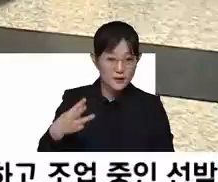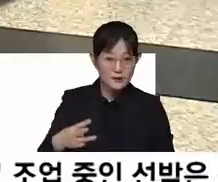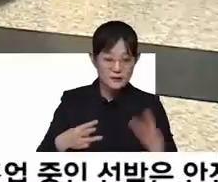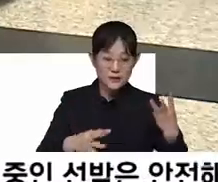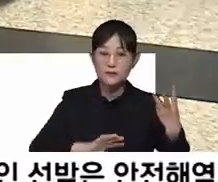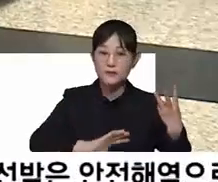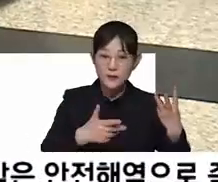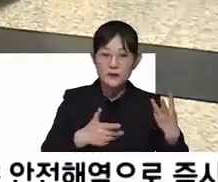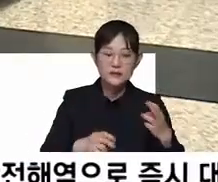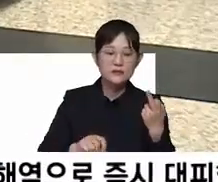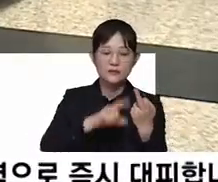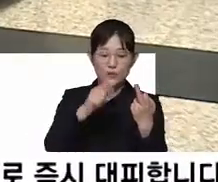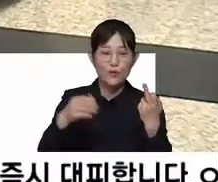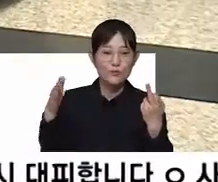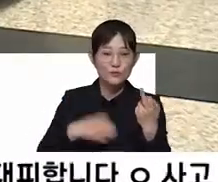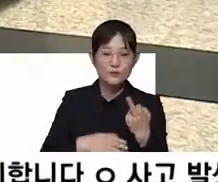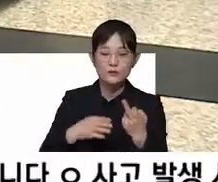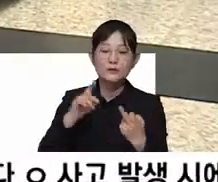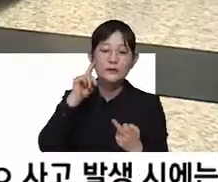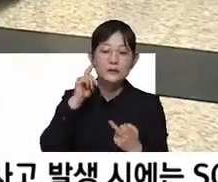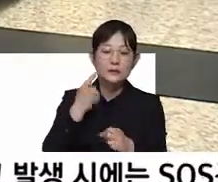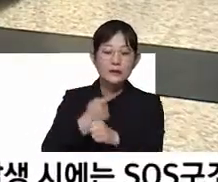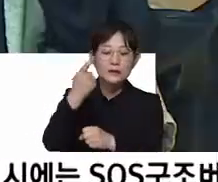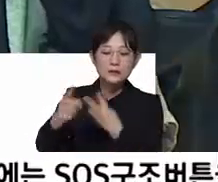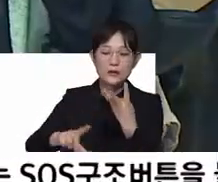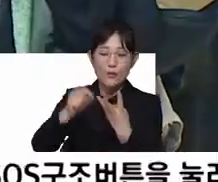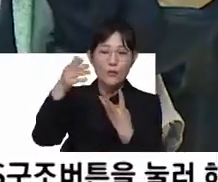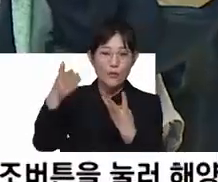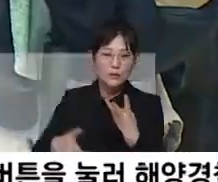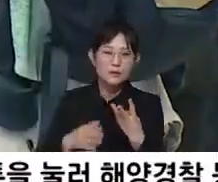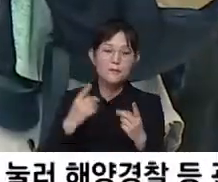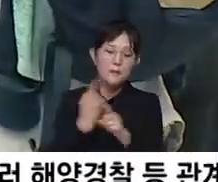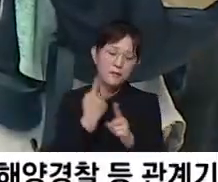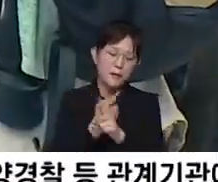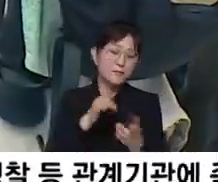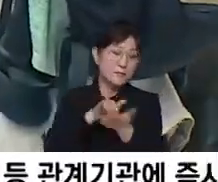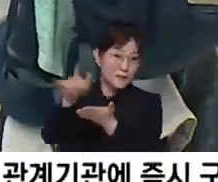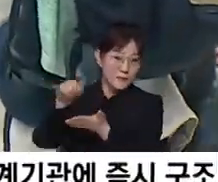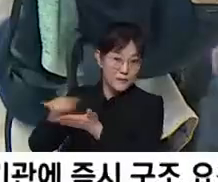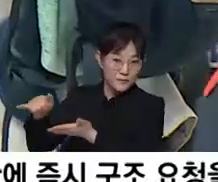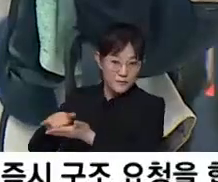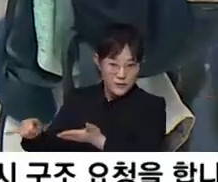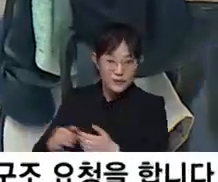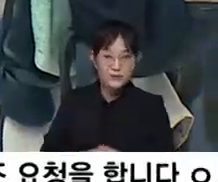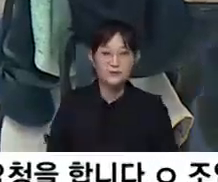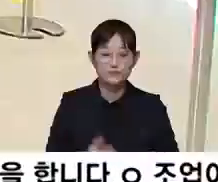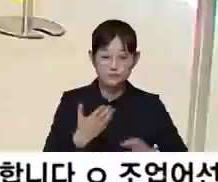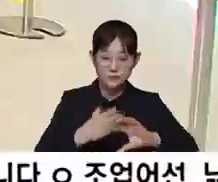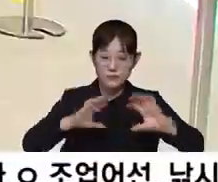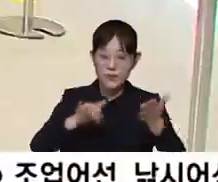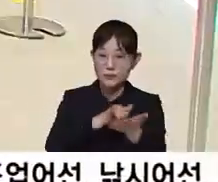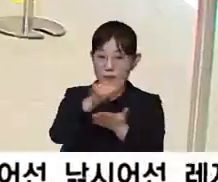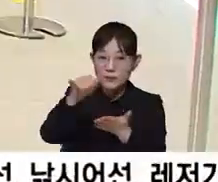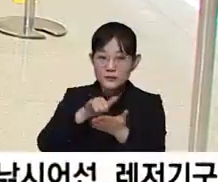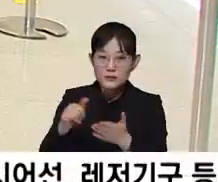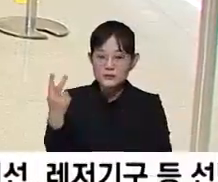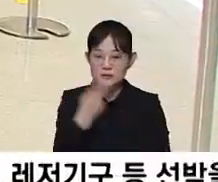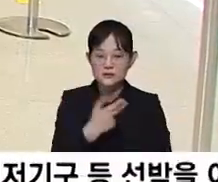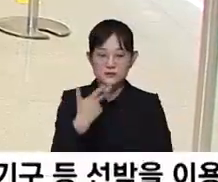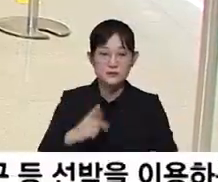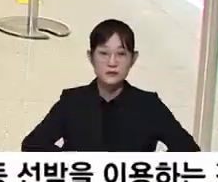12월부터 내년 3월까지 매일 운항이 이루어집니다. 해외 도시를 매일 오가는 국제선 취항은